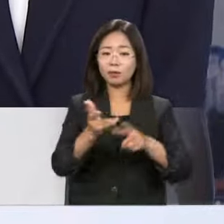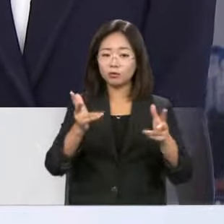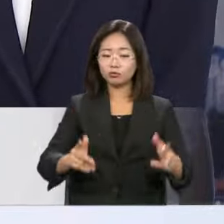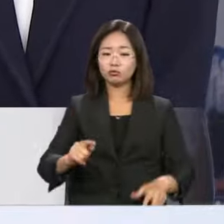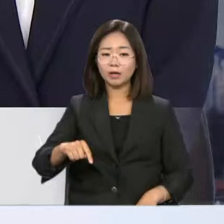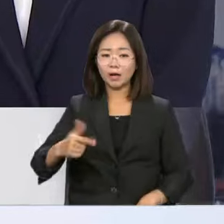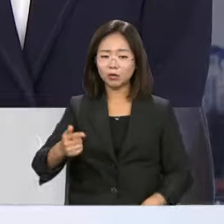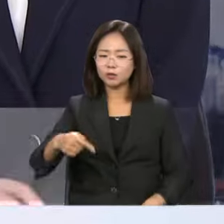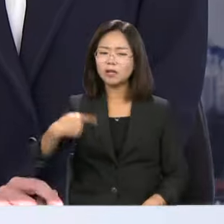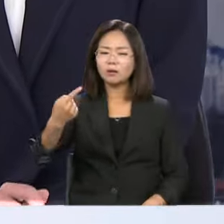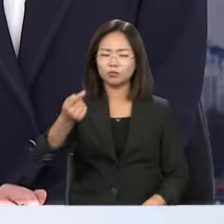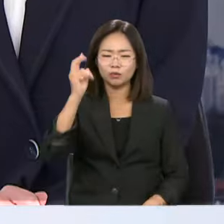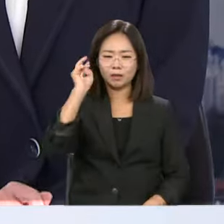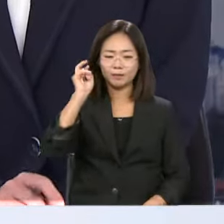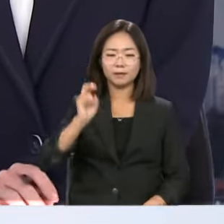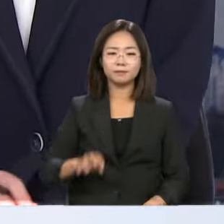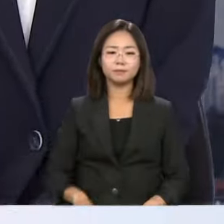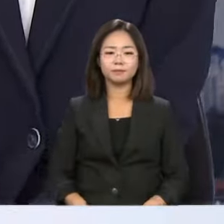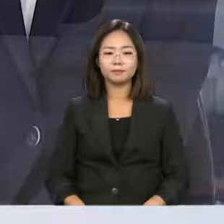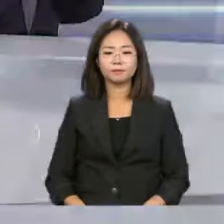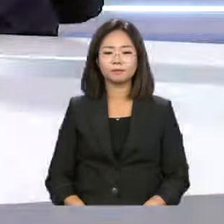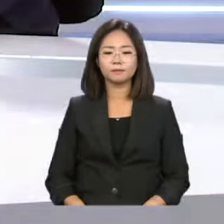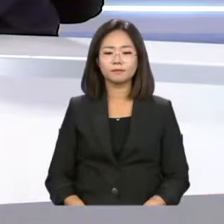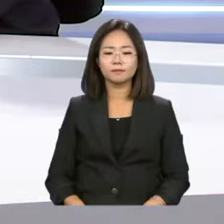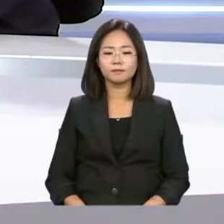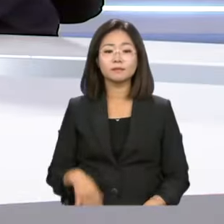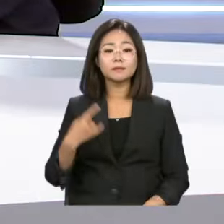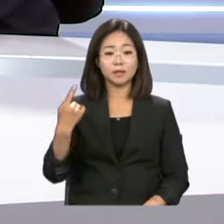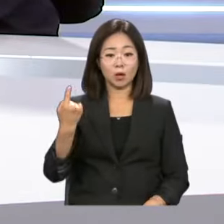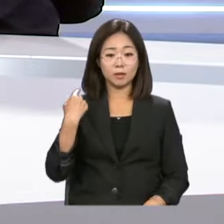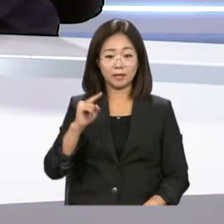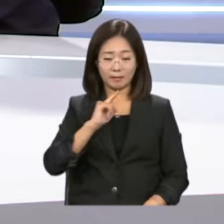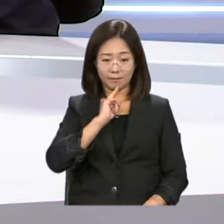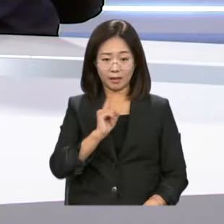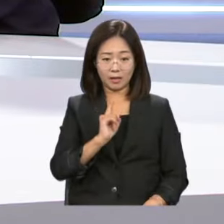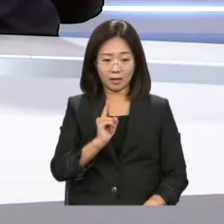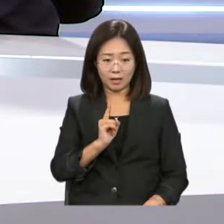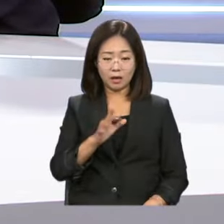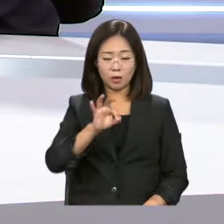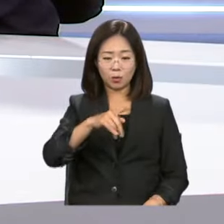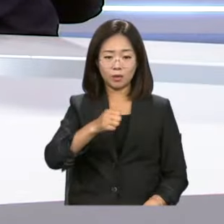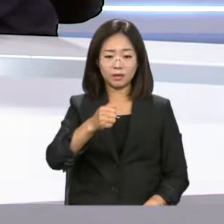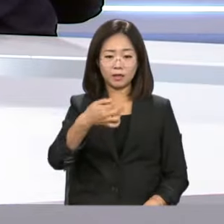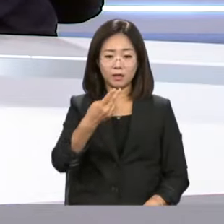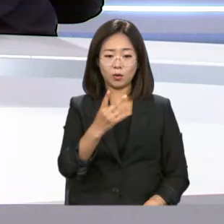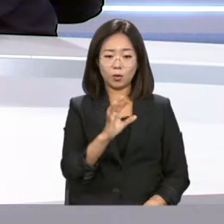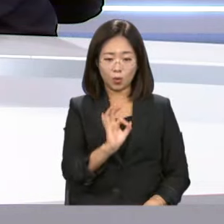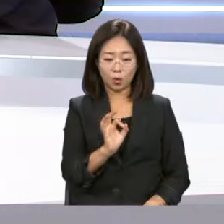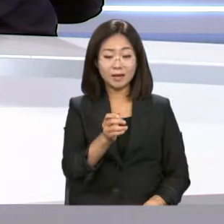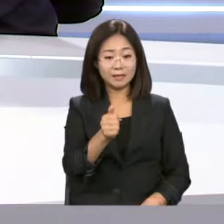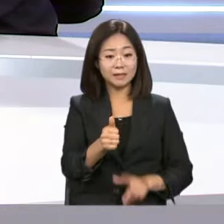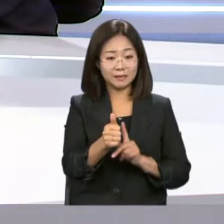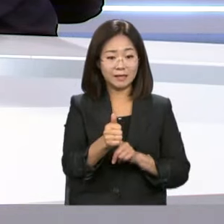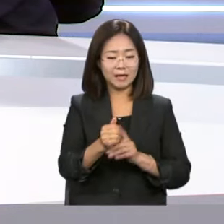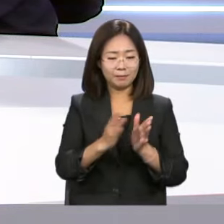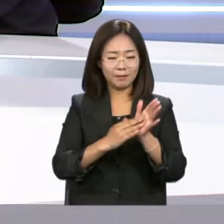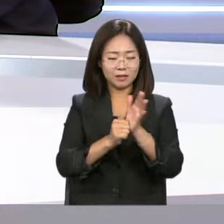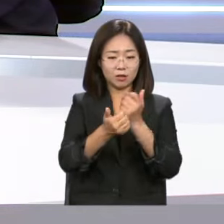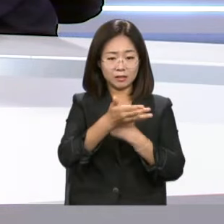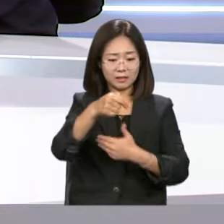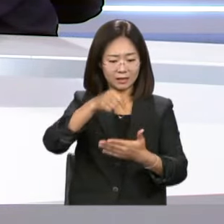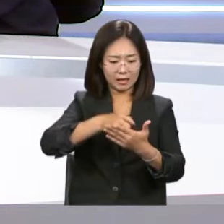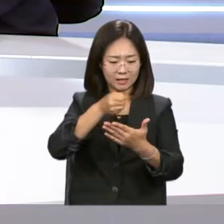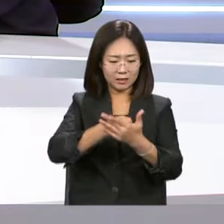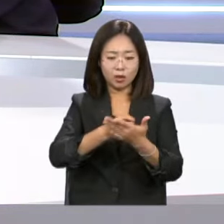넘길 가능성도 점쳐지고 있습니다네 그리고 저희 어제 MBN 단독으로 원일용 전 국토부 장관이 신인 비서실장